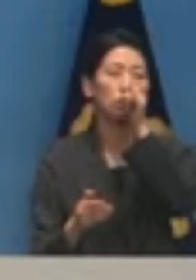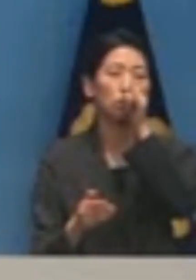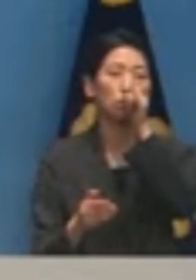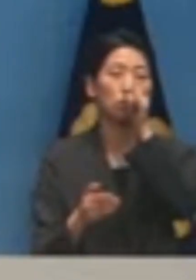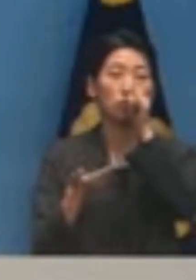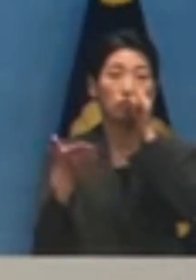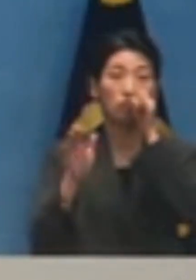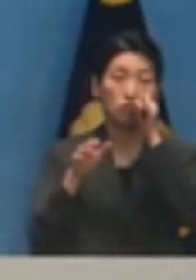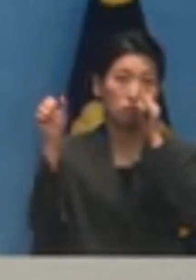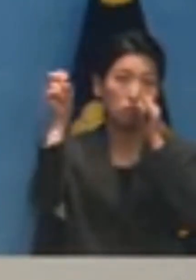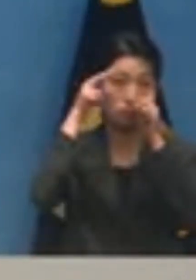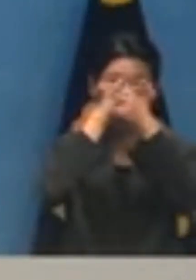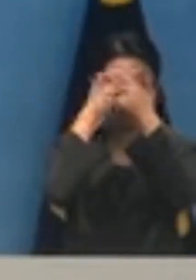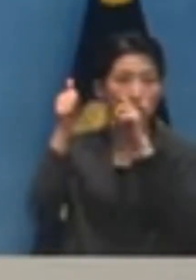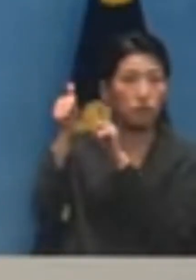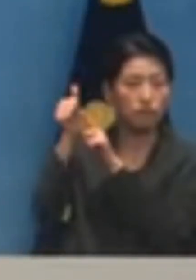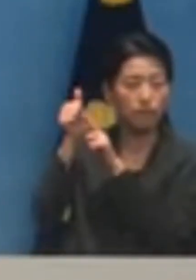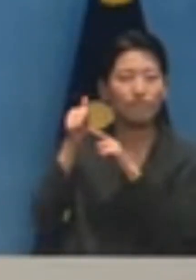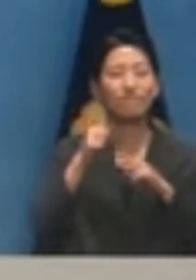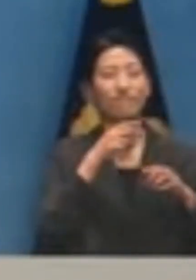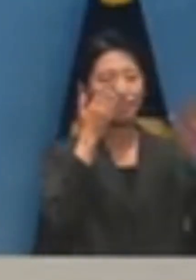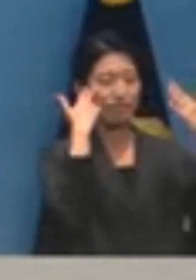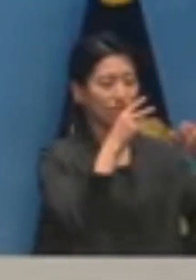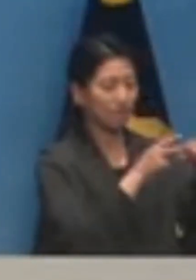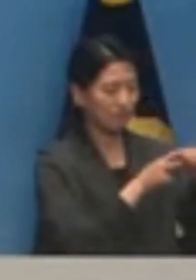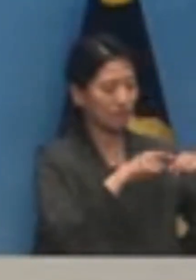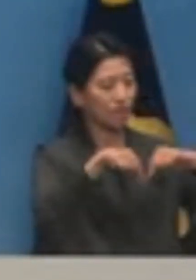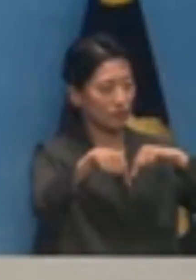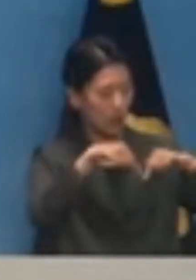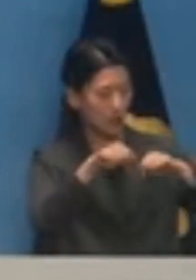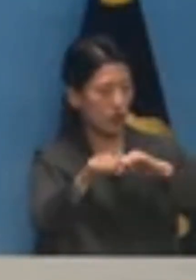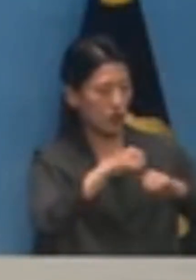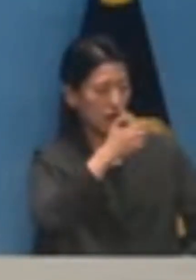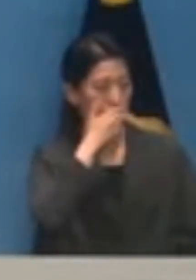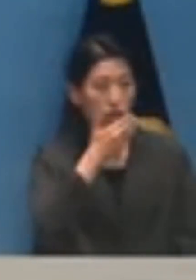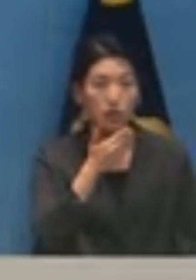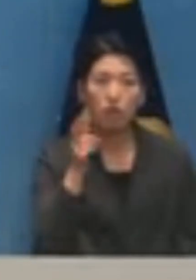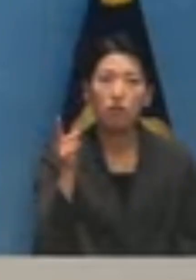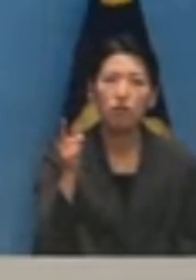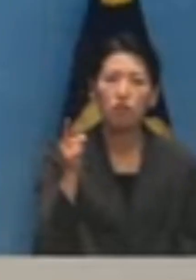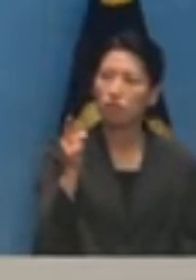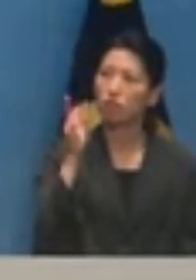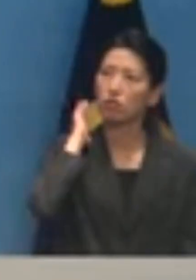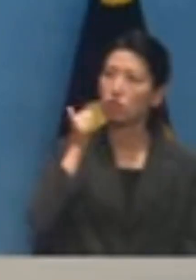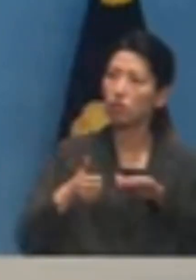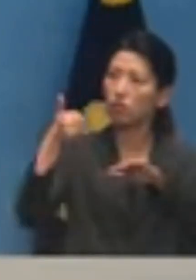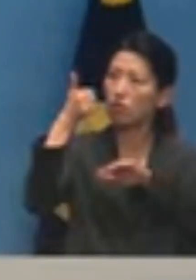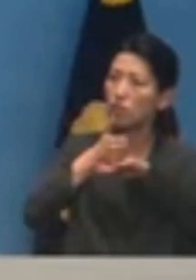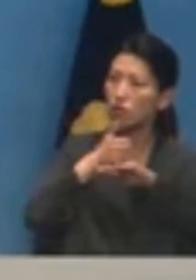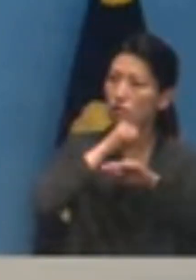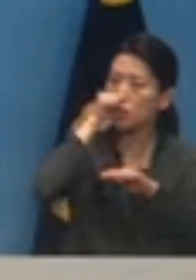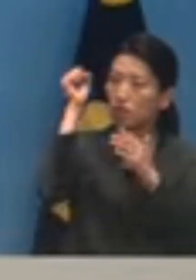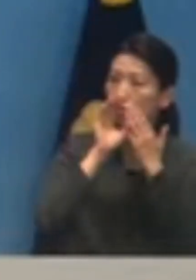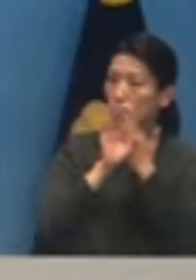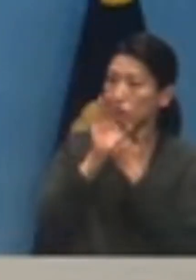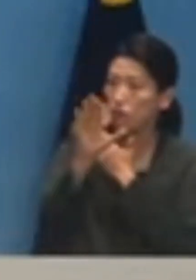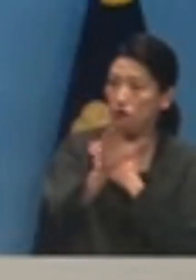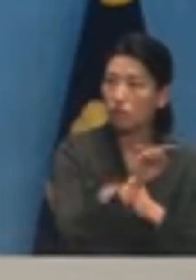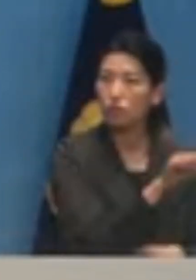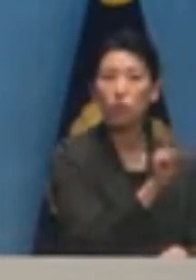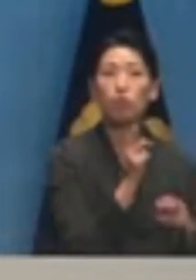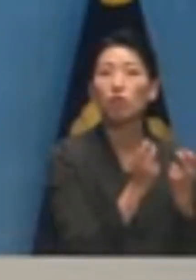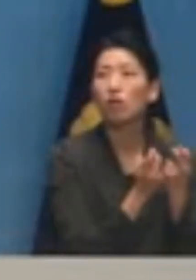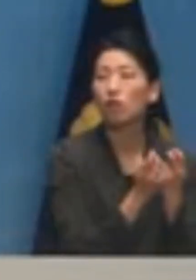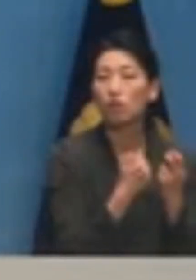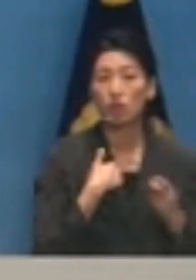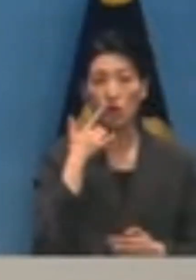보장하겠다는 발언은 이재명 후보가 당선될 경우 앞으로 학생과 학부모는 교사의 정치활동에 대해